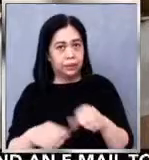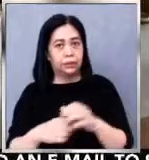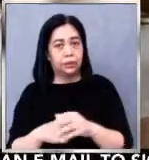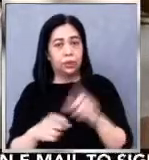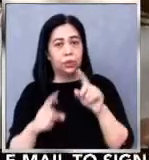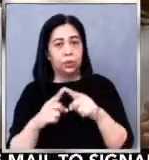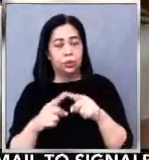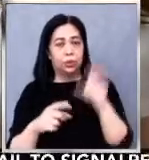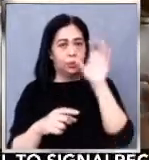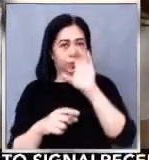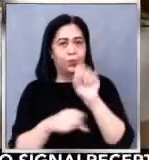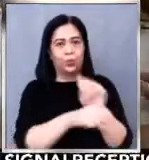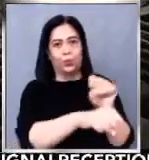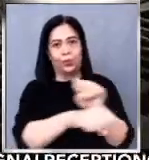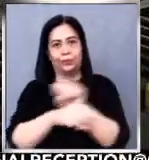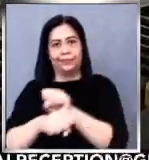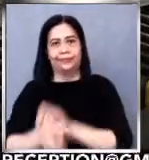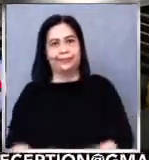buhay.